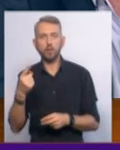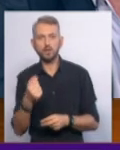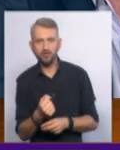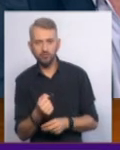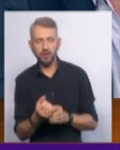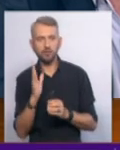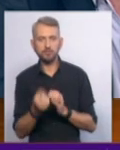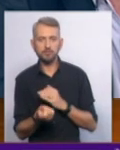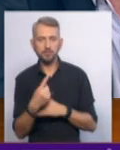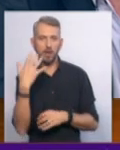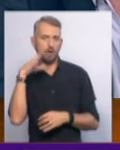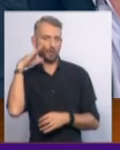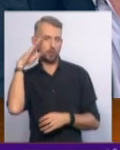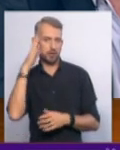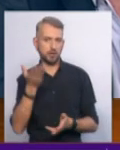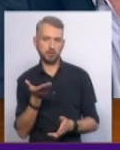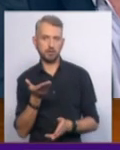з'явиться гаряче водопостачання?